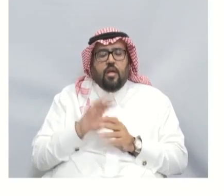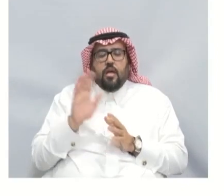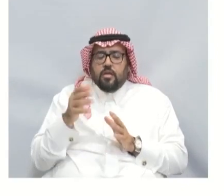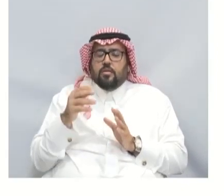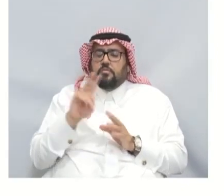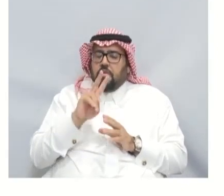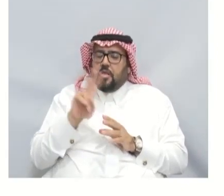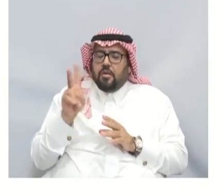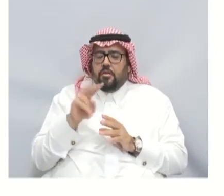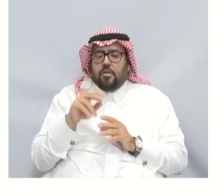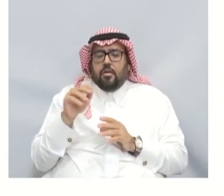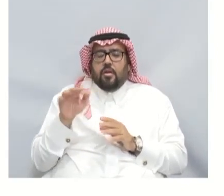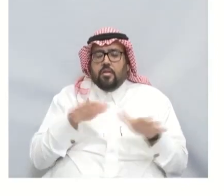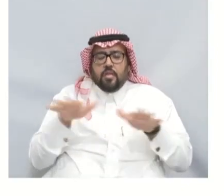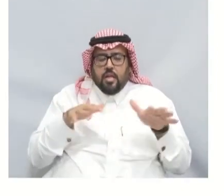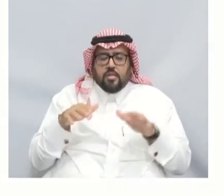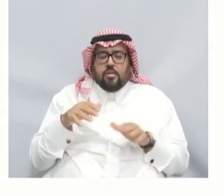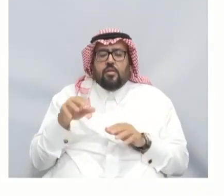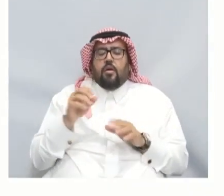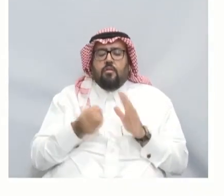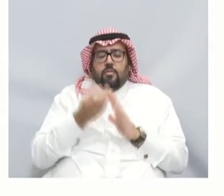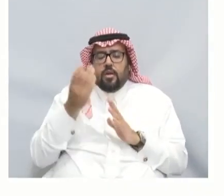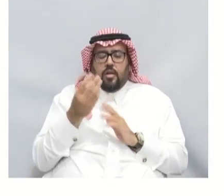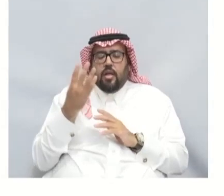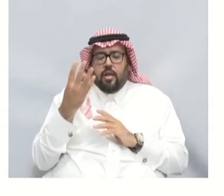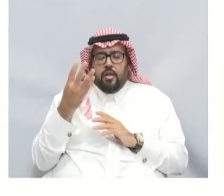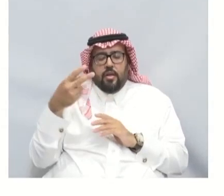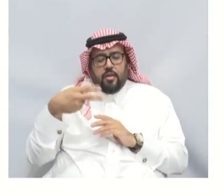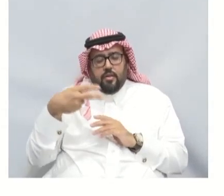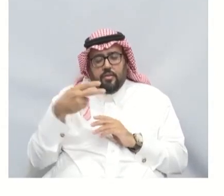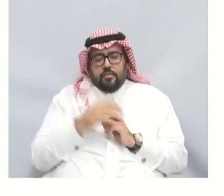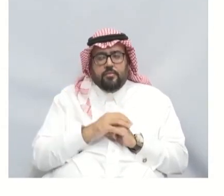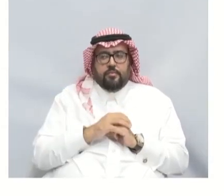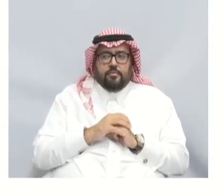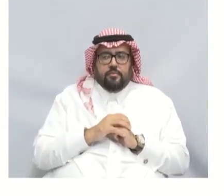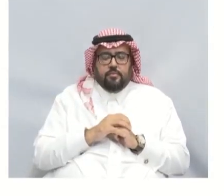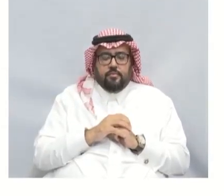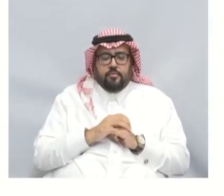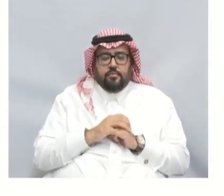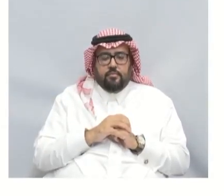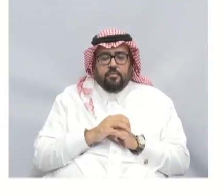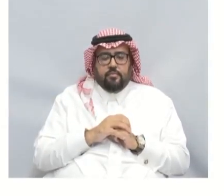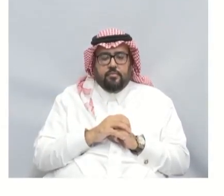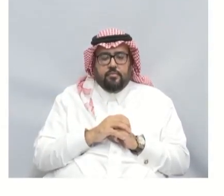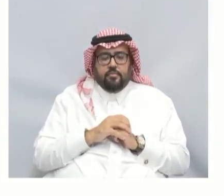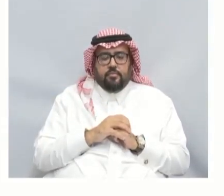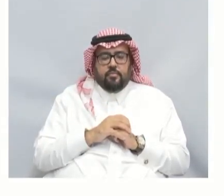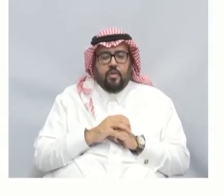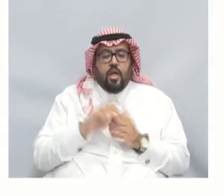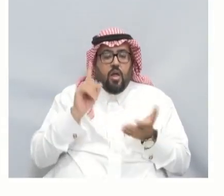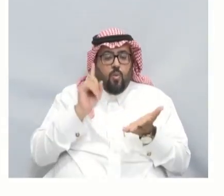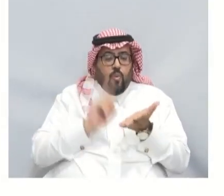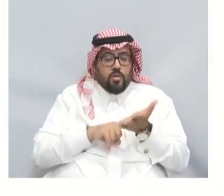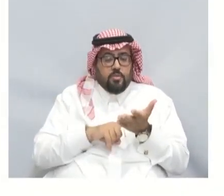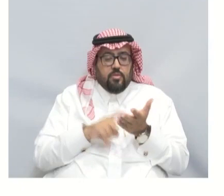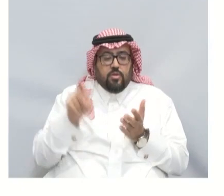من الزلازل وكل من ماذا؟ من البراكين. إذن هي أعطيها رقم ماذا؟ رقم عين.